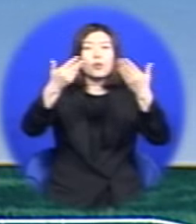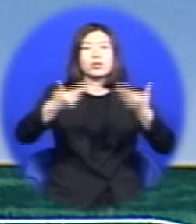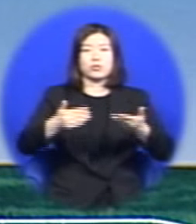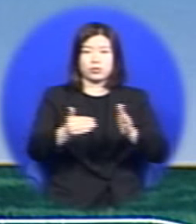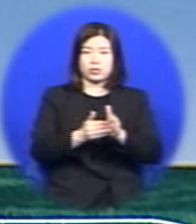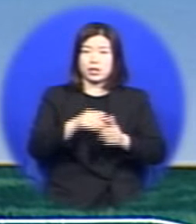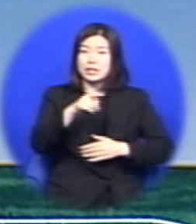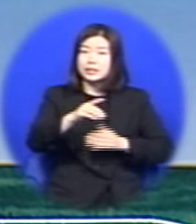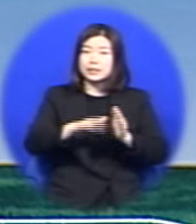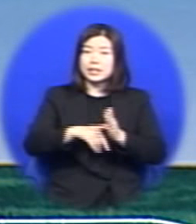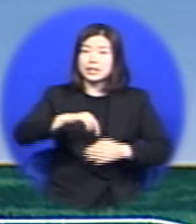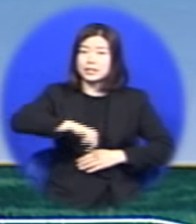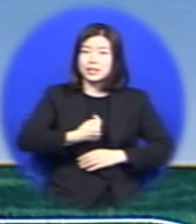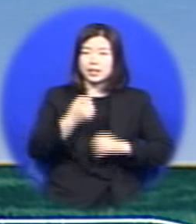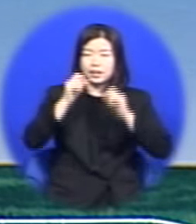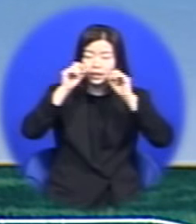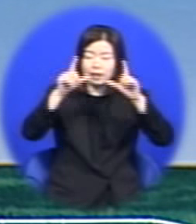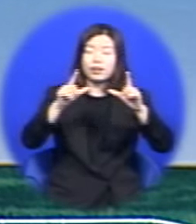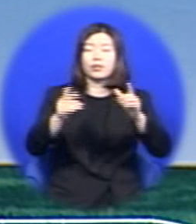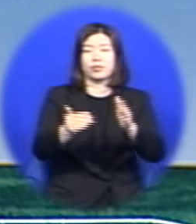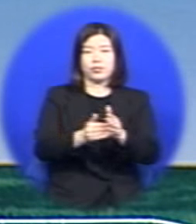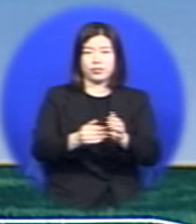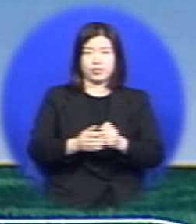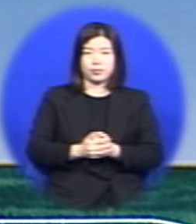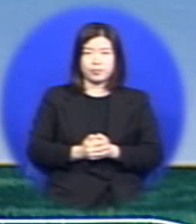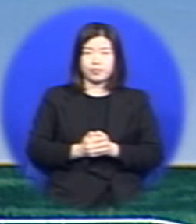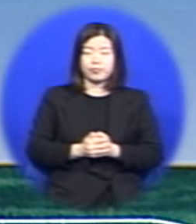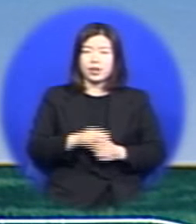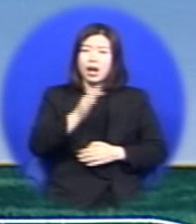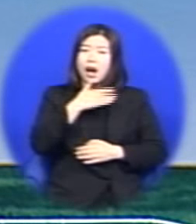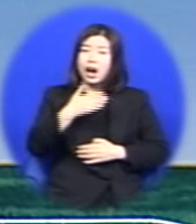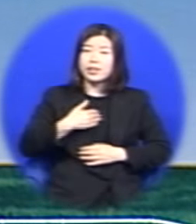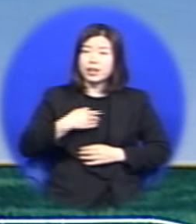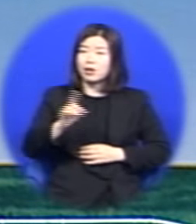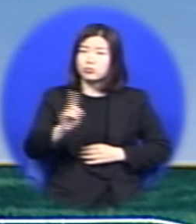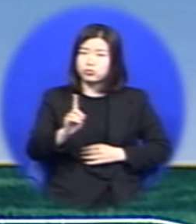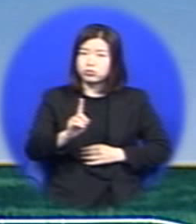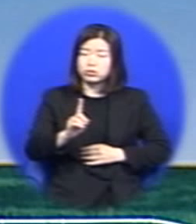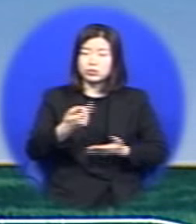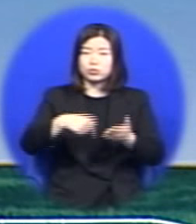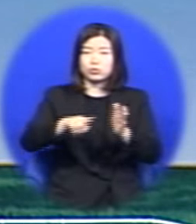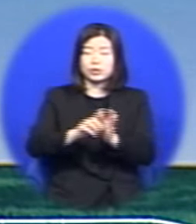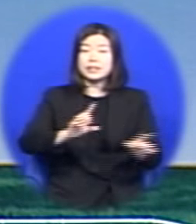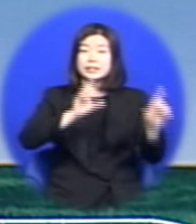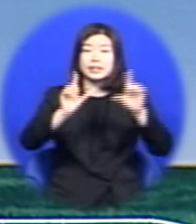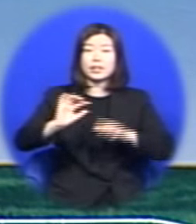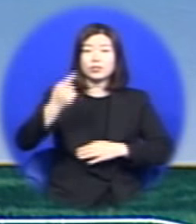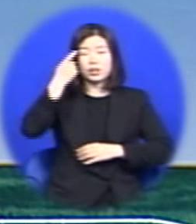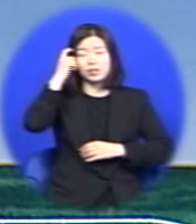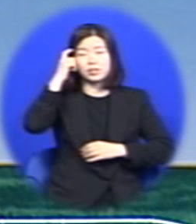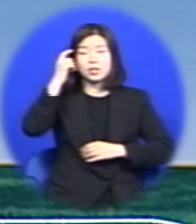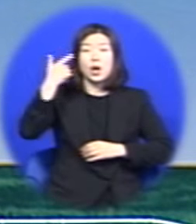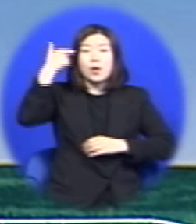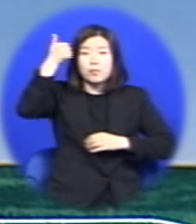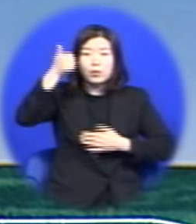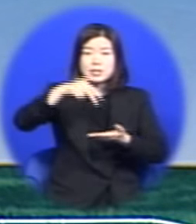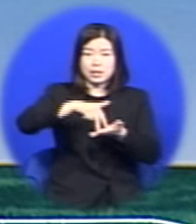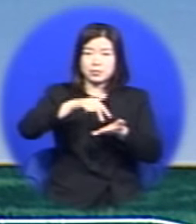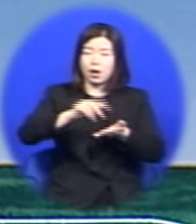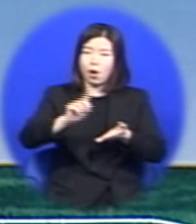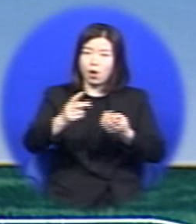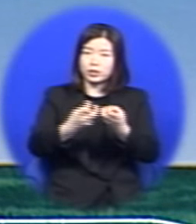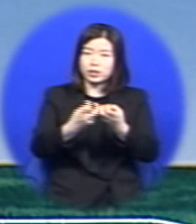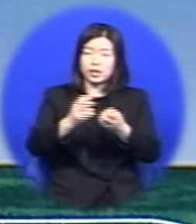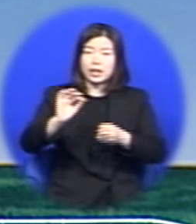거예요. 그때 자기가 깨어났다는 거예요. 아, 내가 무엇을 위해서 살아야 될지, 목사가 되어서 어떻게 해야 될지를